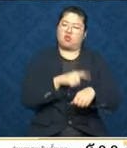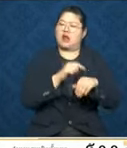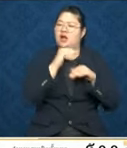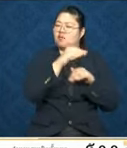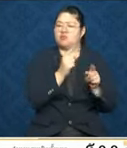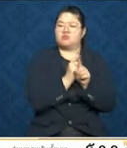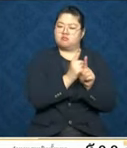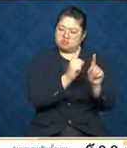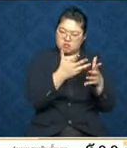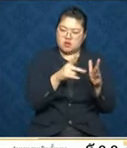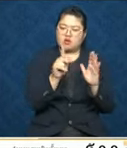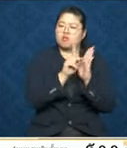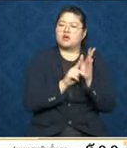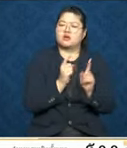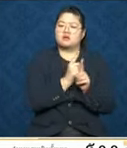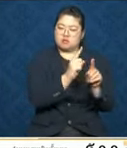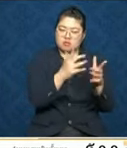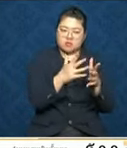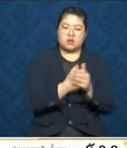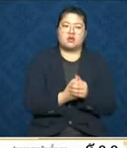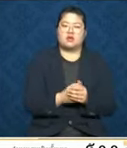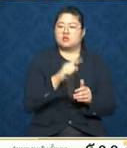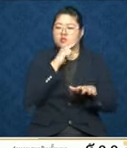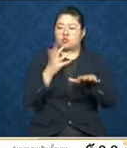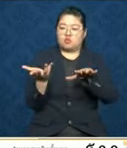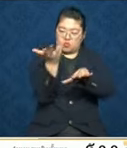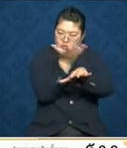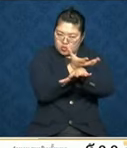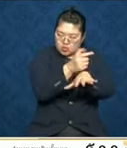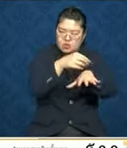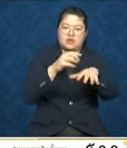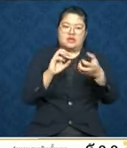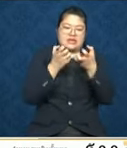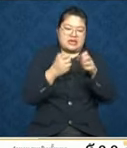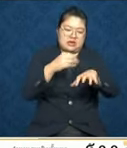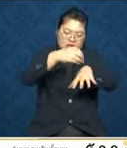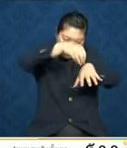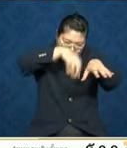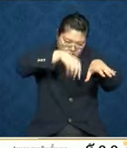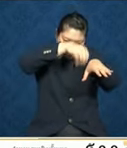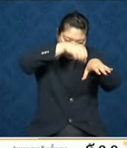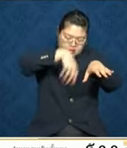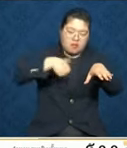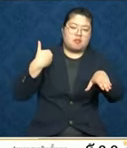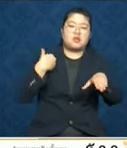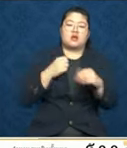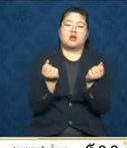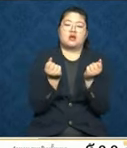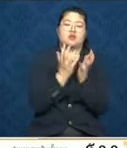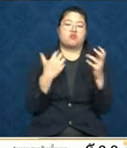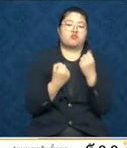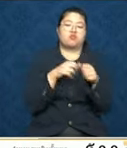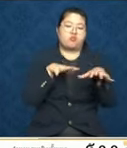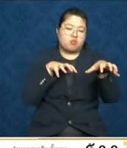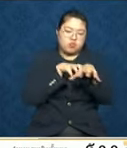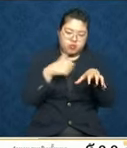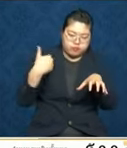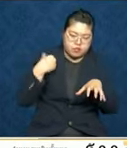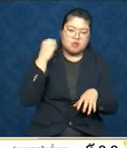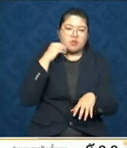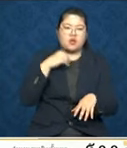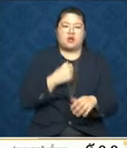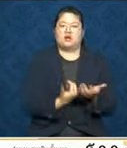ำหนดและมีเศษหินเศษดินกระจายนะครับทำให้เกิดอุบัติเหตุบ่อยครั้งและยังมีต้นไม้ก่อหญ้าร